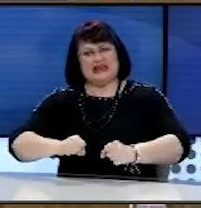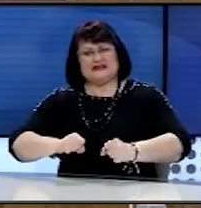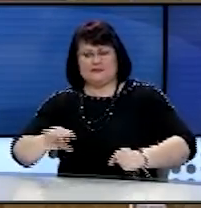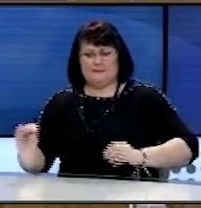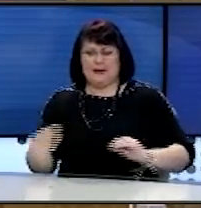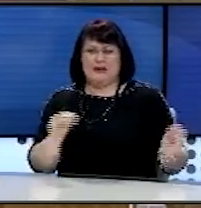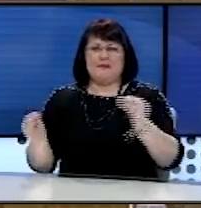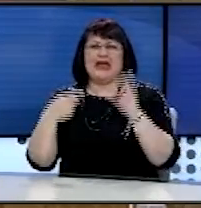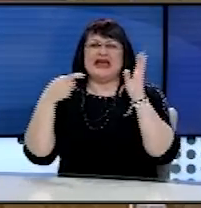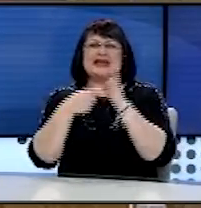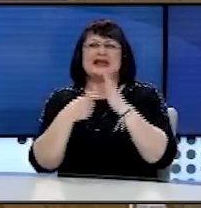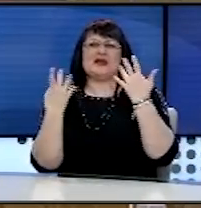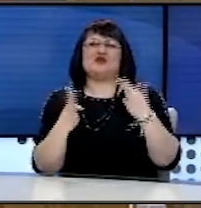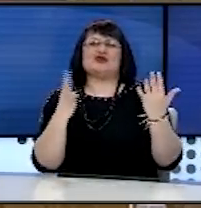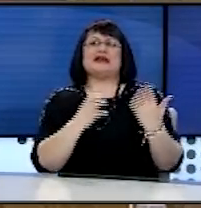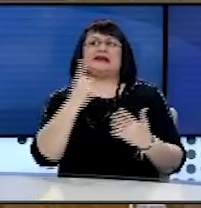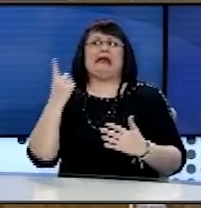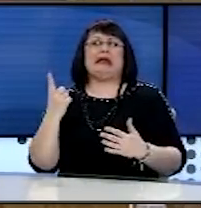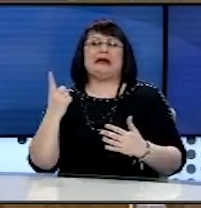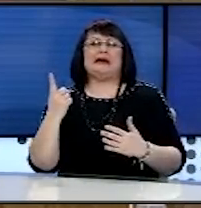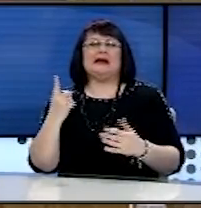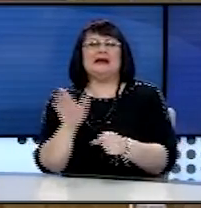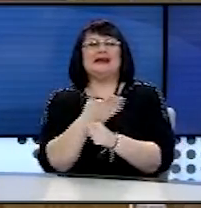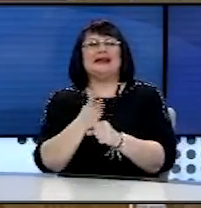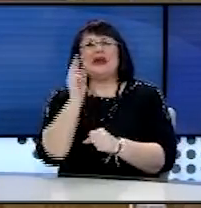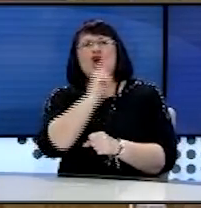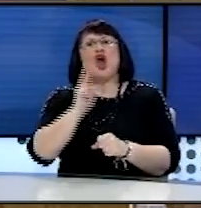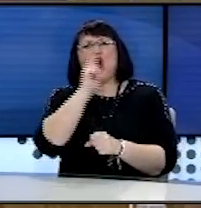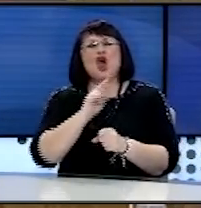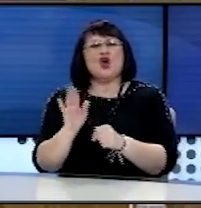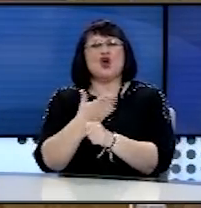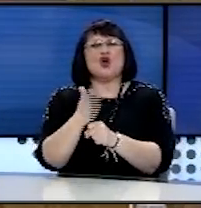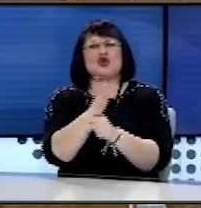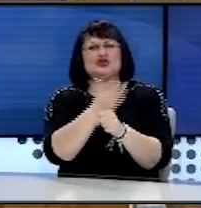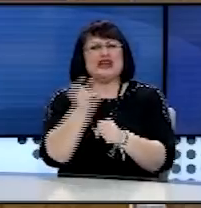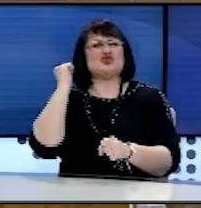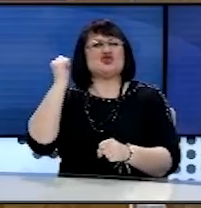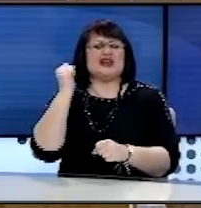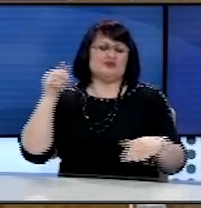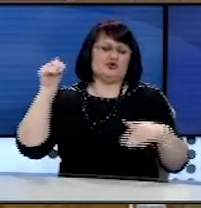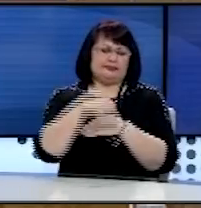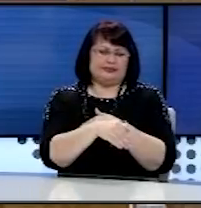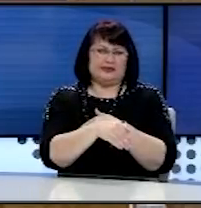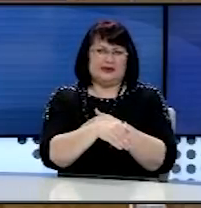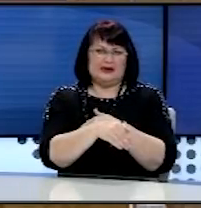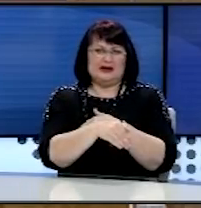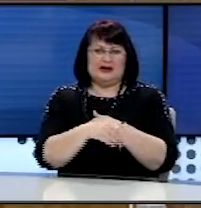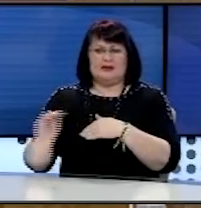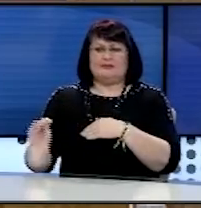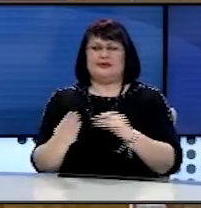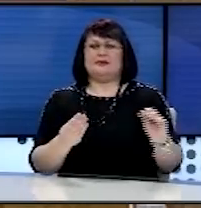ξεφύτρωσαν μετά το 1991 με τη διάλυση της Σοβιετικής Ένωσης, την ανατροπή του σοσιαλισμού και στις δύο